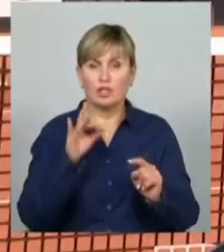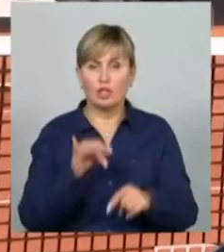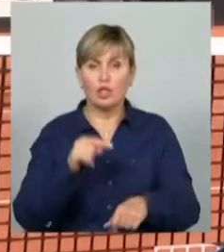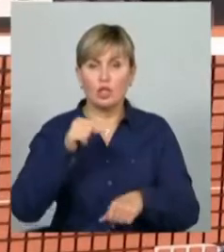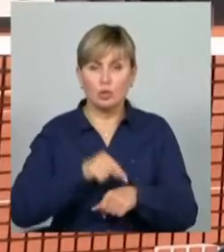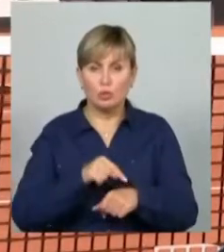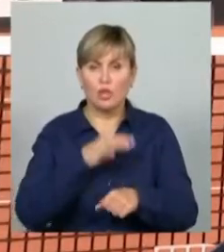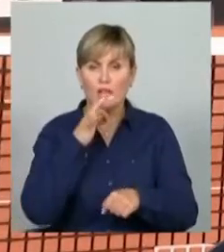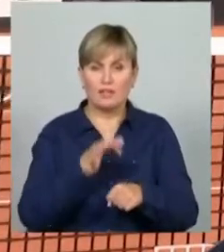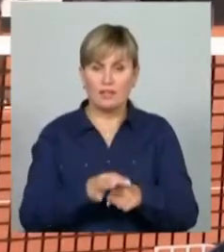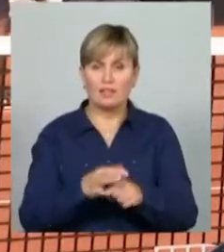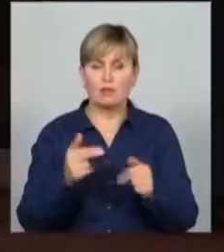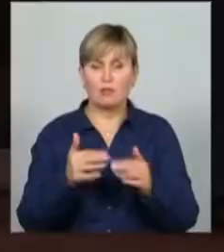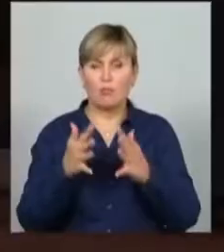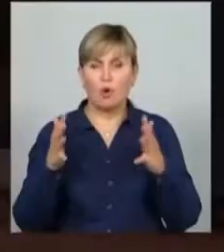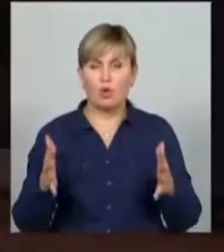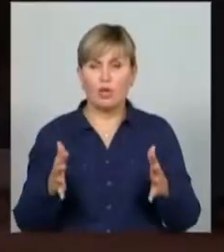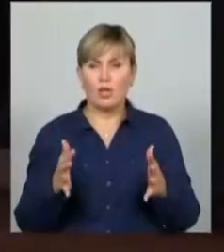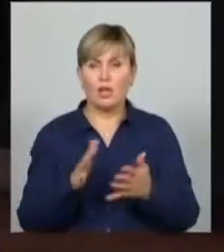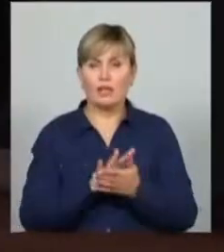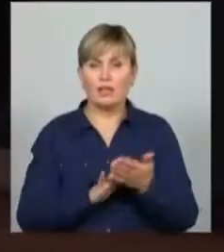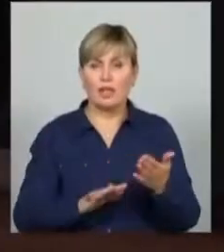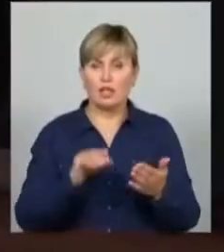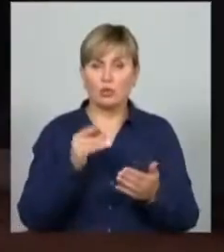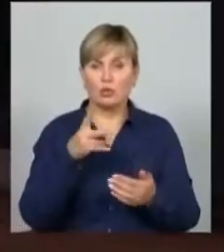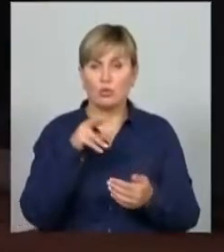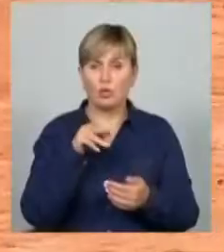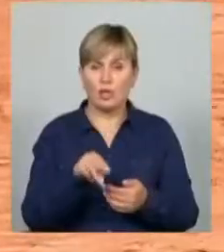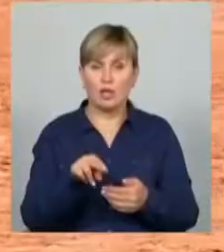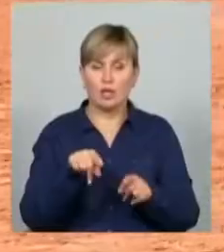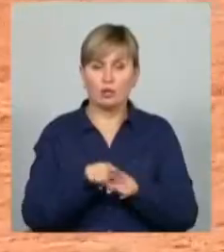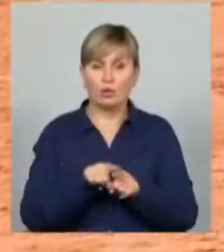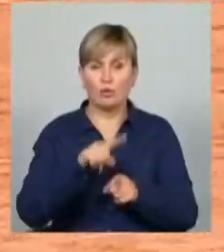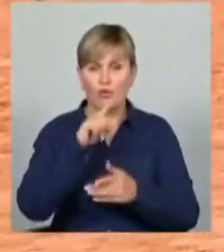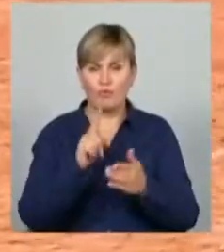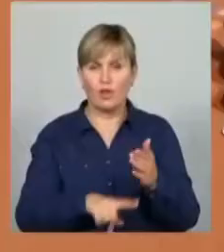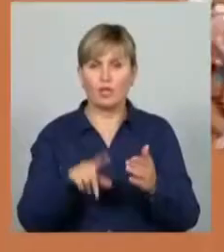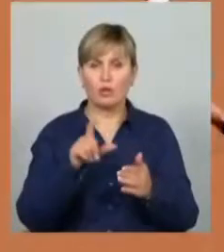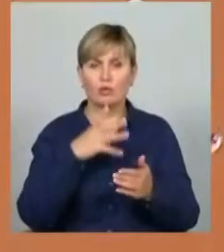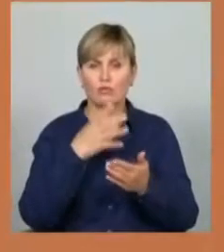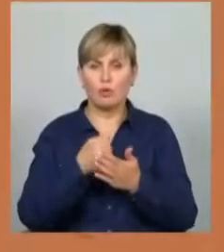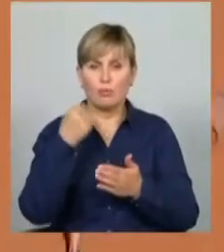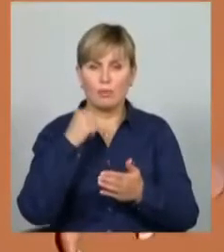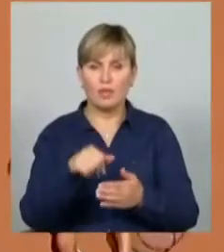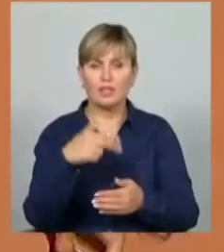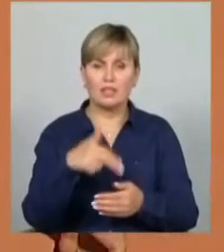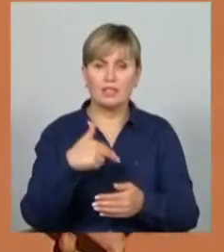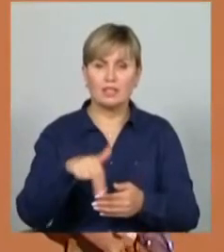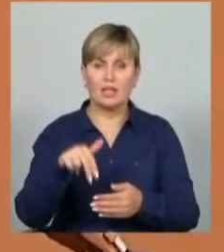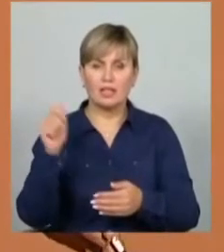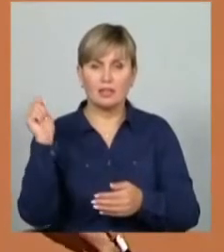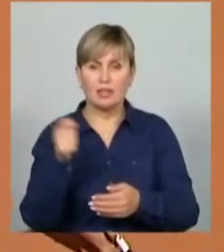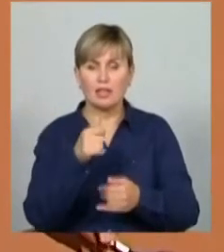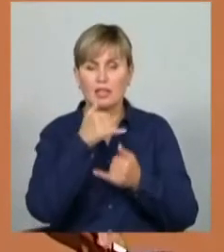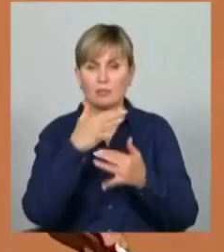чувствовалась и ответственность, конечно же, больше. Следом на корт вышла Юлия Путинцева, но уверенно ведя свой матч к победе, 30-я ракетка мира не